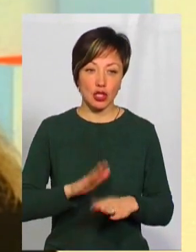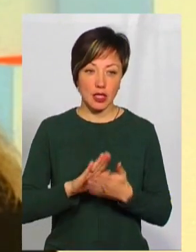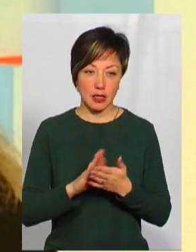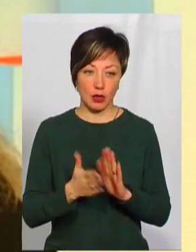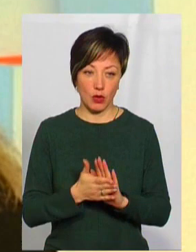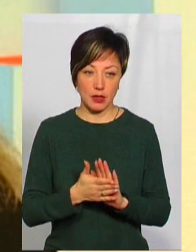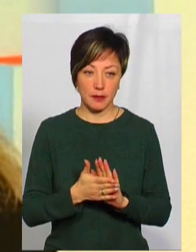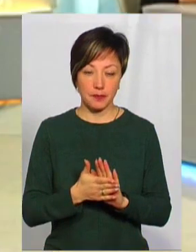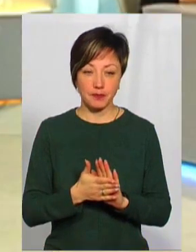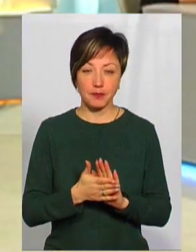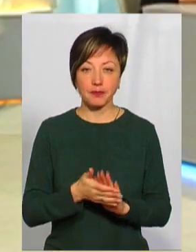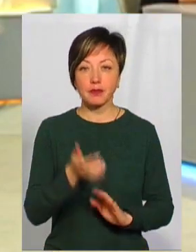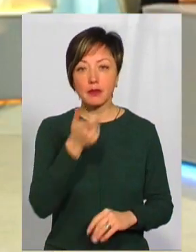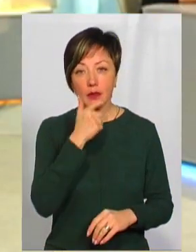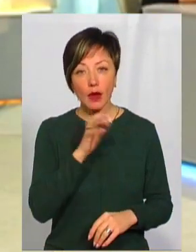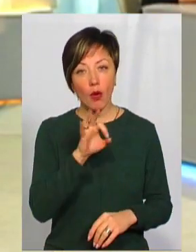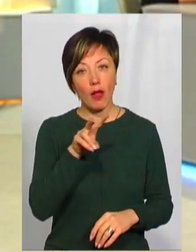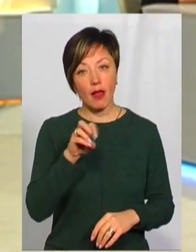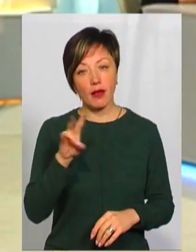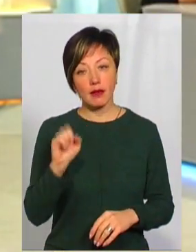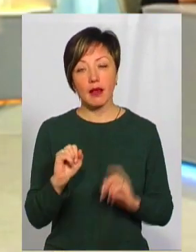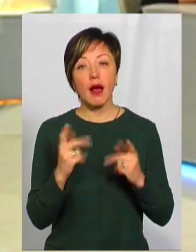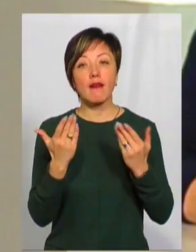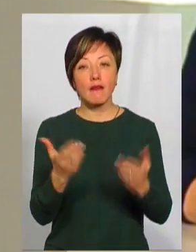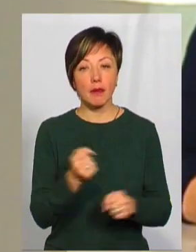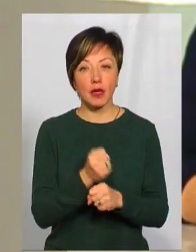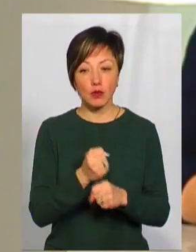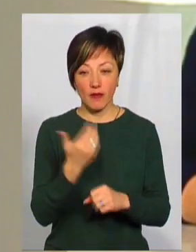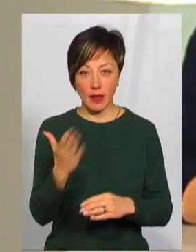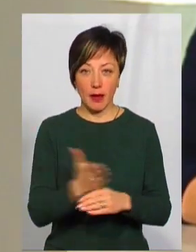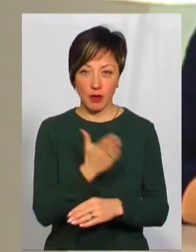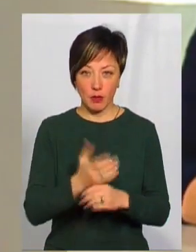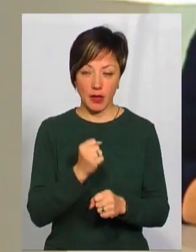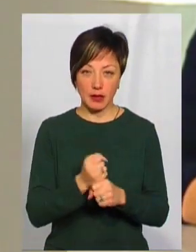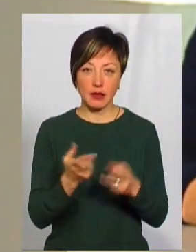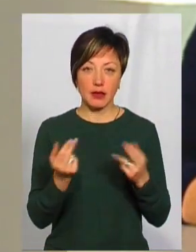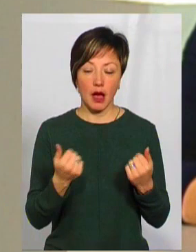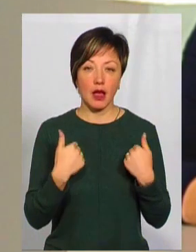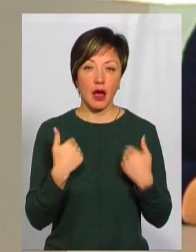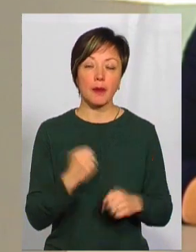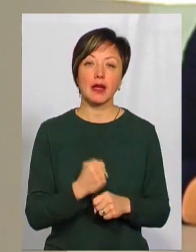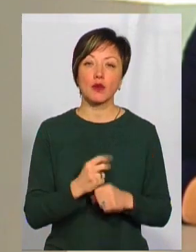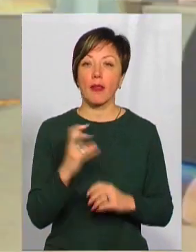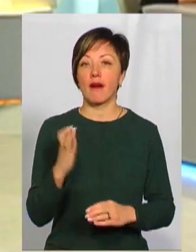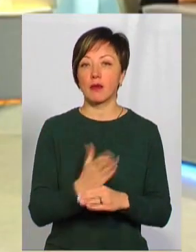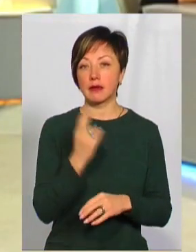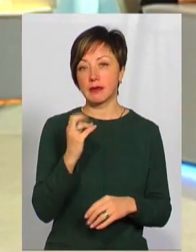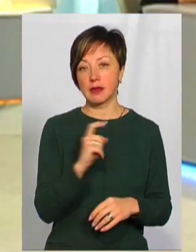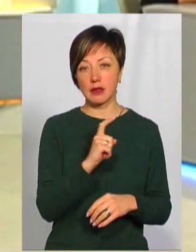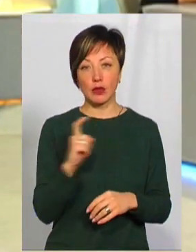ситуація. Пані Олено, як вам працюється? Ви на виробництві працюєте, так? Так, я працюю на виробництві, в